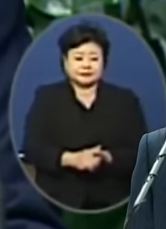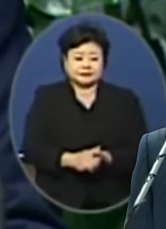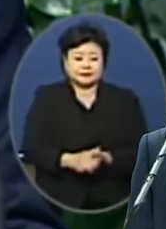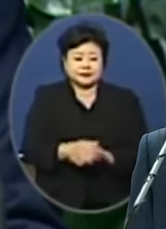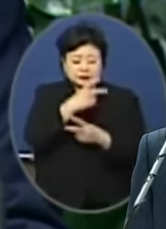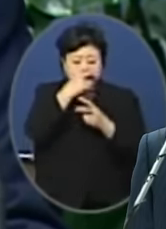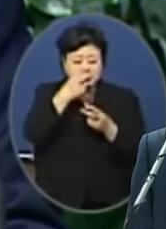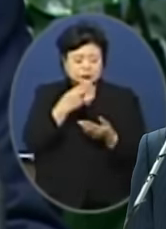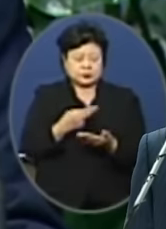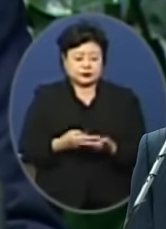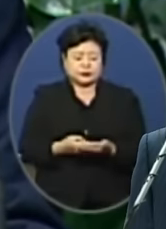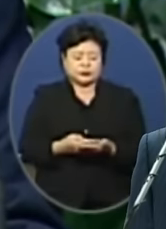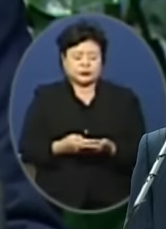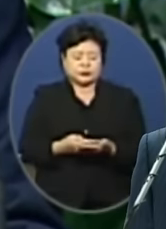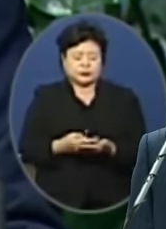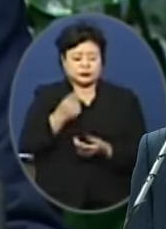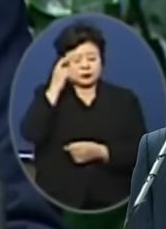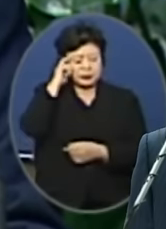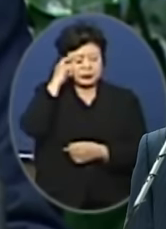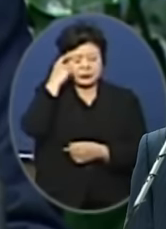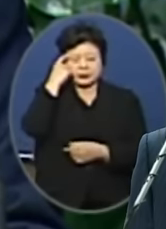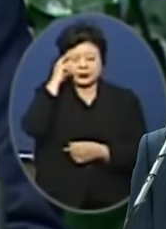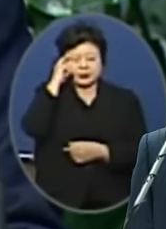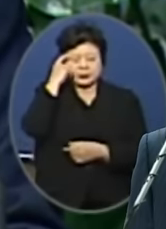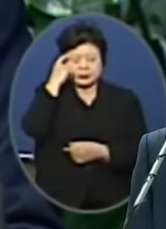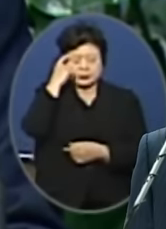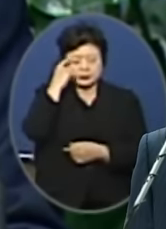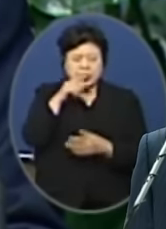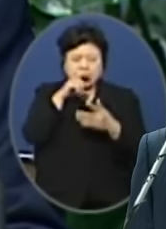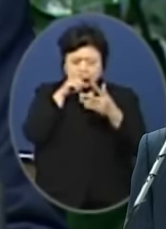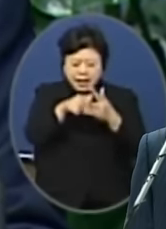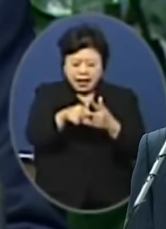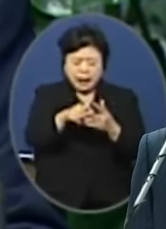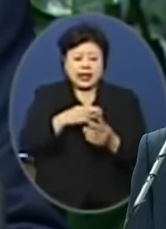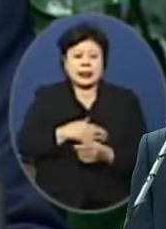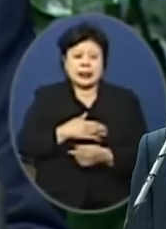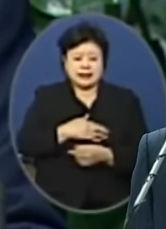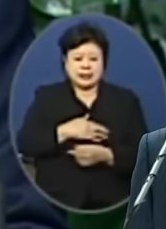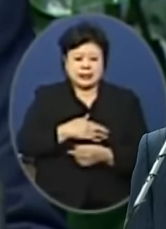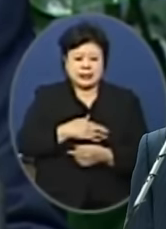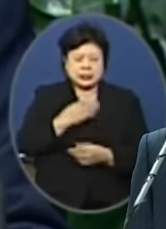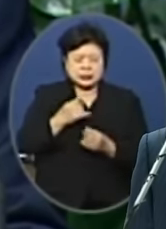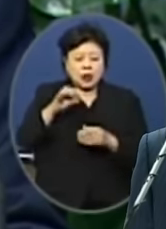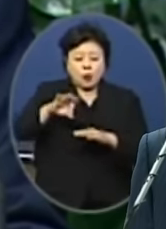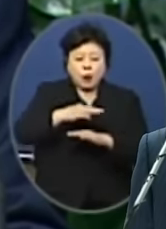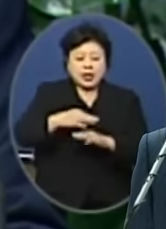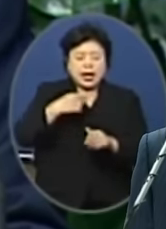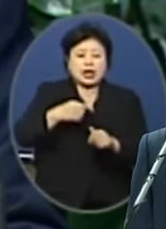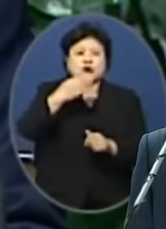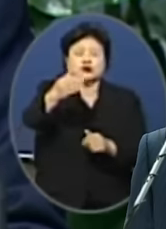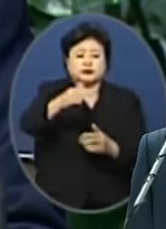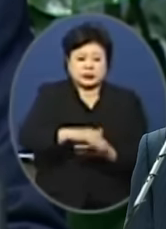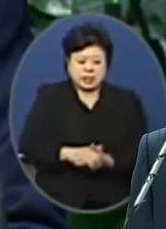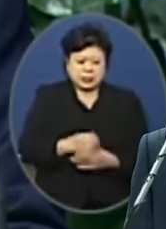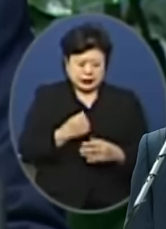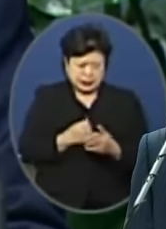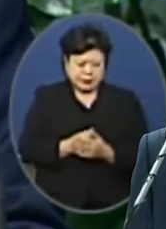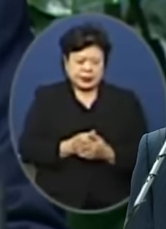침상에 들어가서 머릿속에 생각하는 것 다 알아내어서 이스라엘 왕에게 가르쳐줍니다.